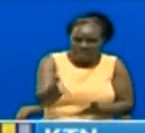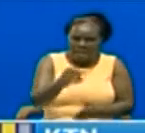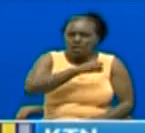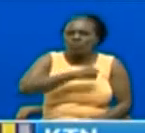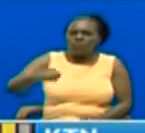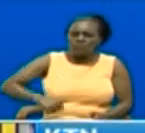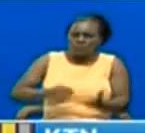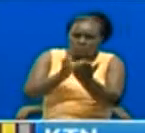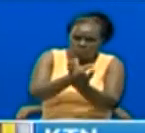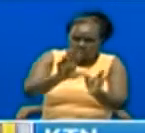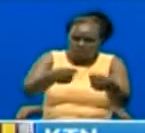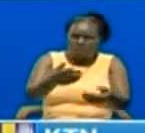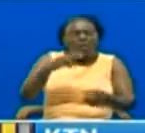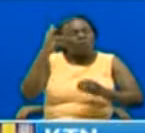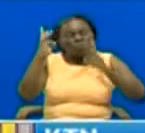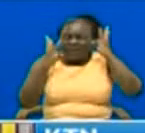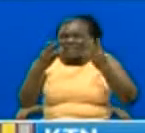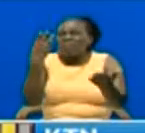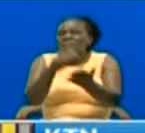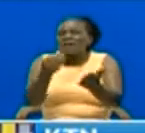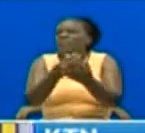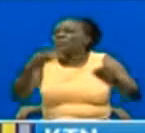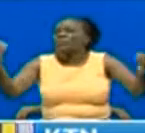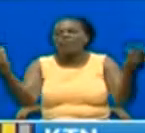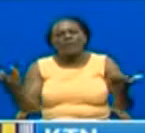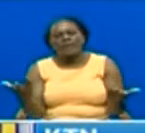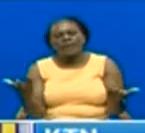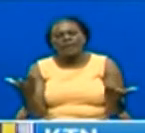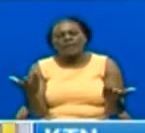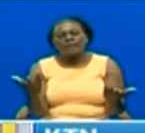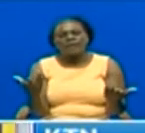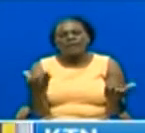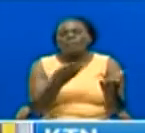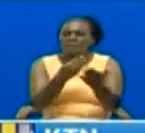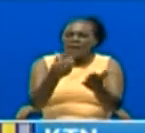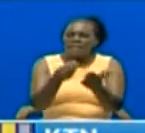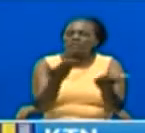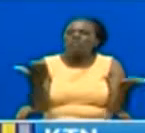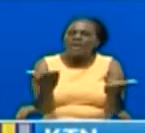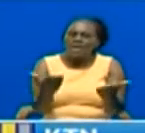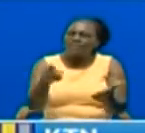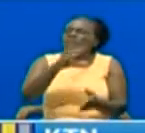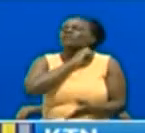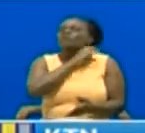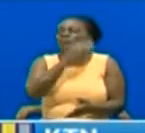sport inatoa pesa. So we wonder where this money is going to. Who is the recipient of this money if it's not our players who are complaining today?